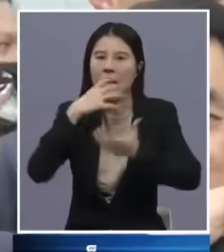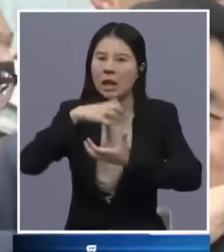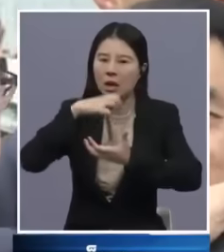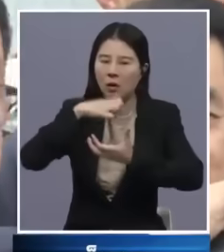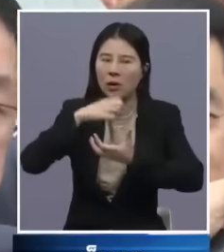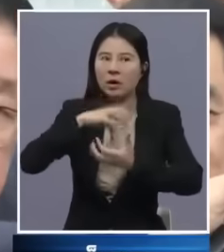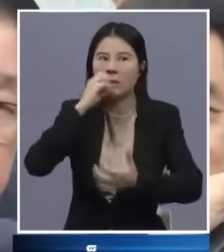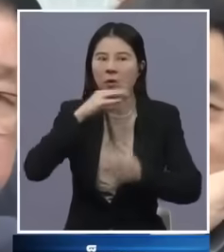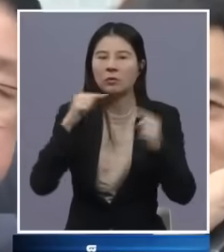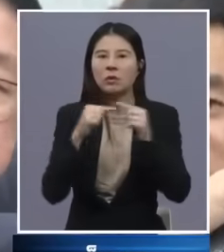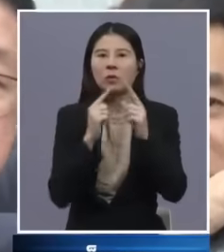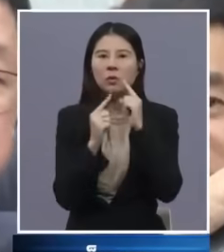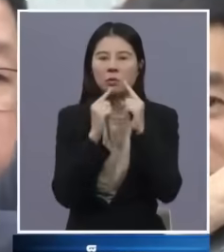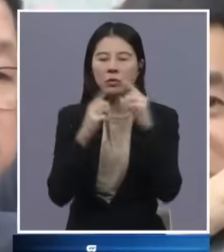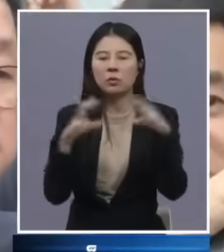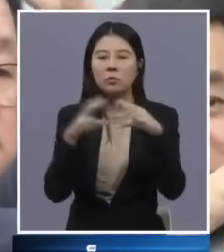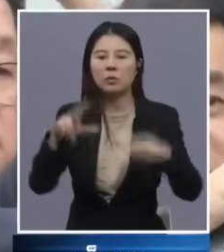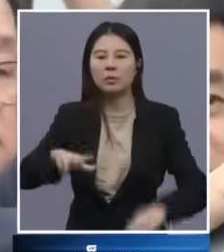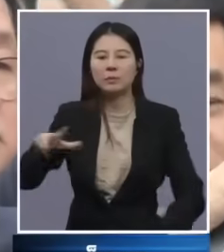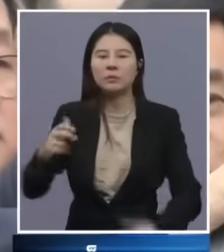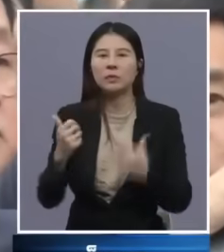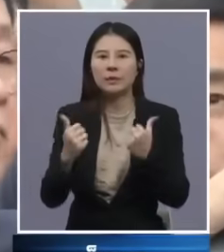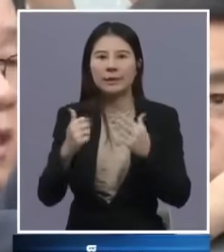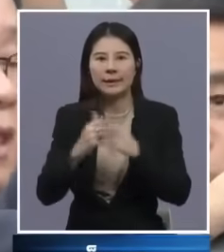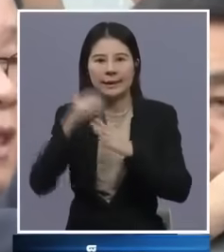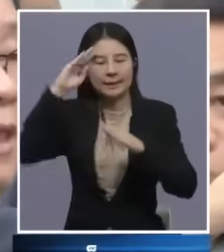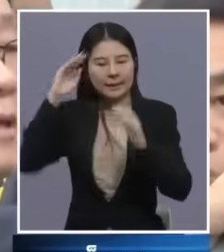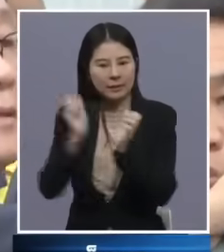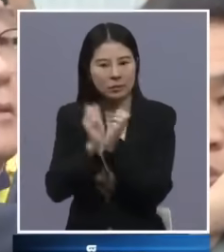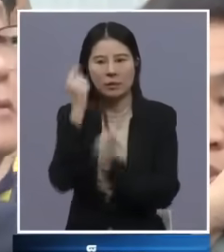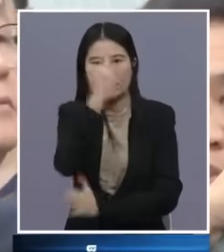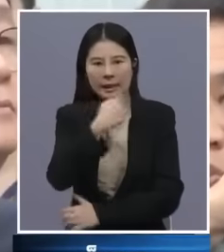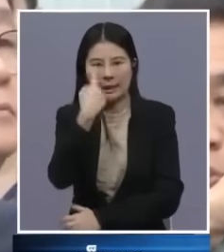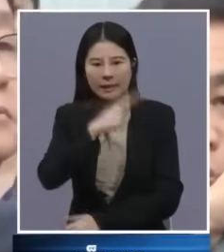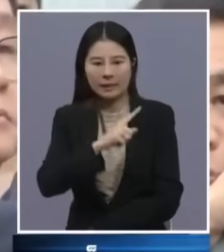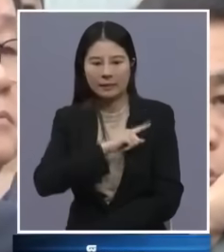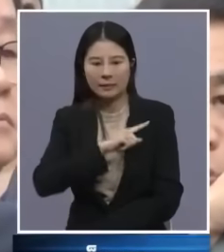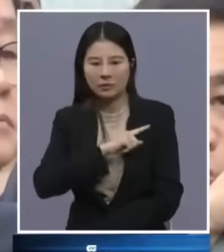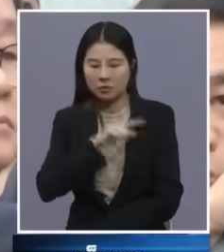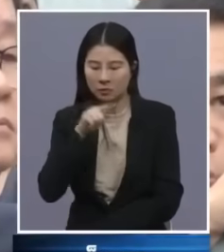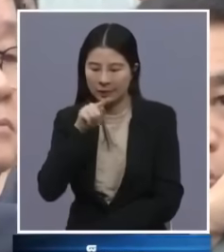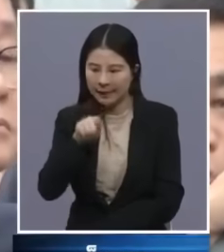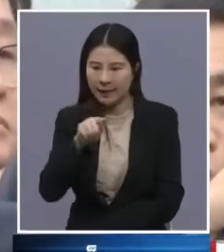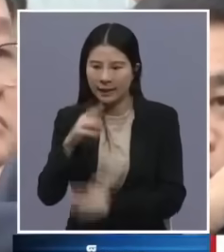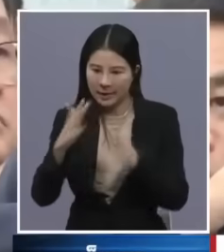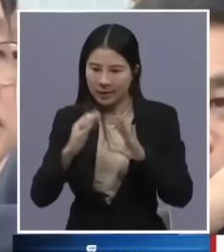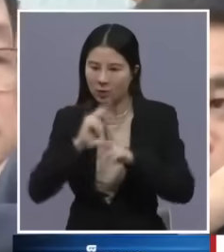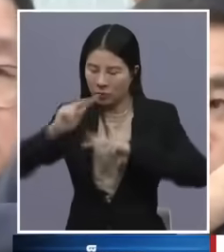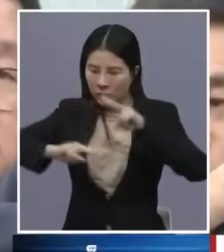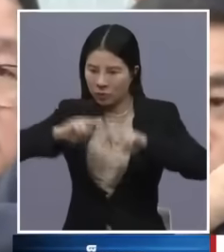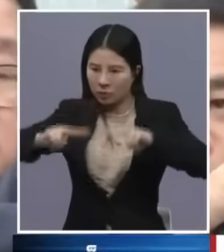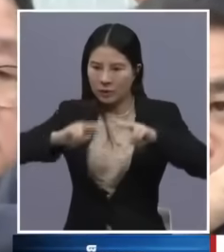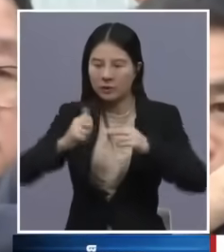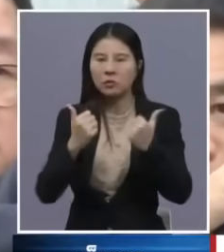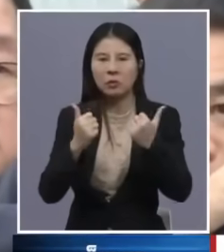สัมมนากับพรรคเพื่อไทยบอกเรียกตำรวจซึ่งอยู่ในพื้นที่รับผิดชอบมารับมอบนโยบายแล้วกรณีที่เกิดขึ้นรับ